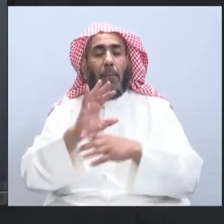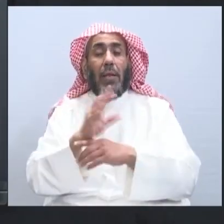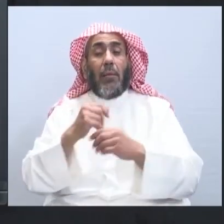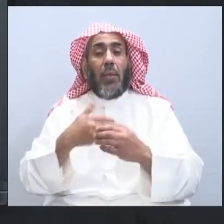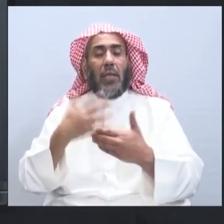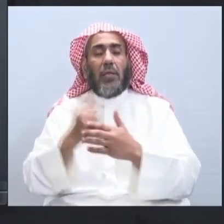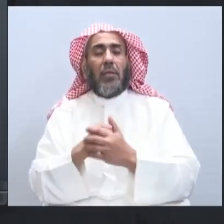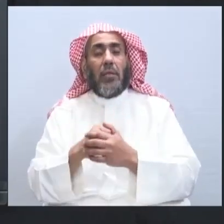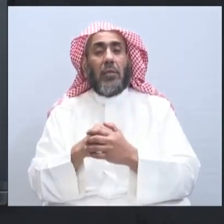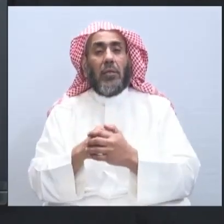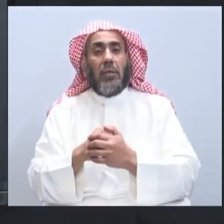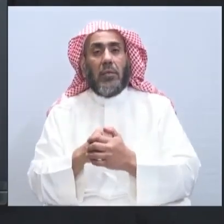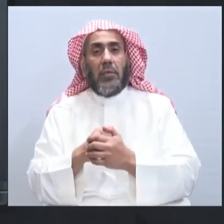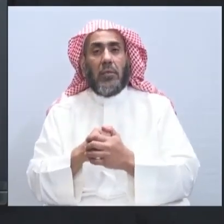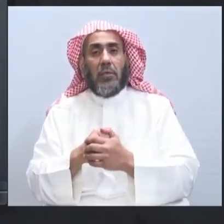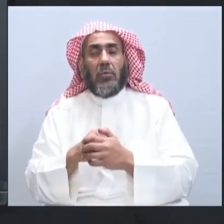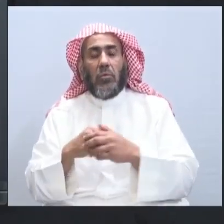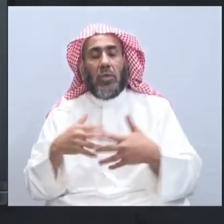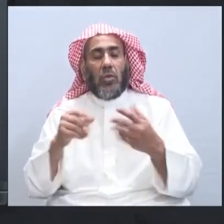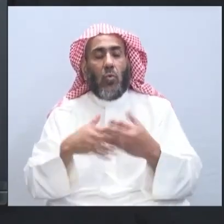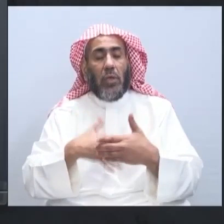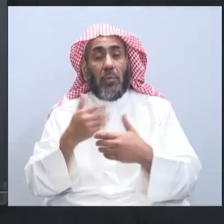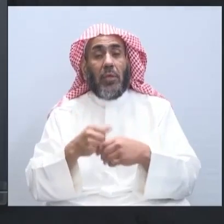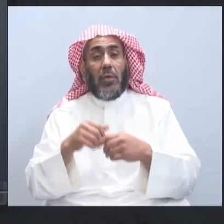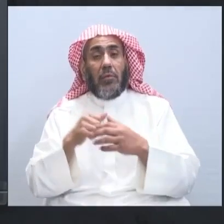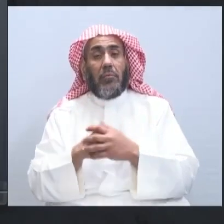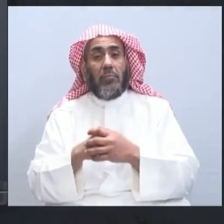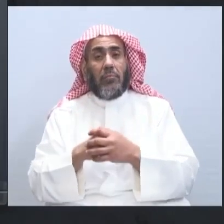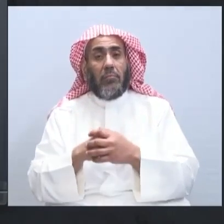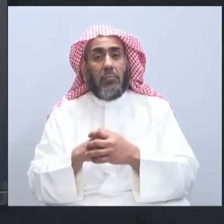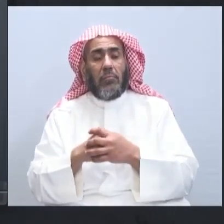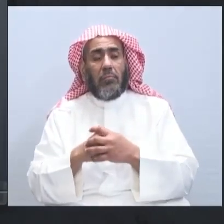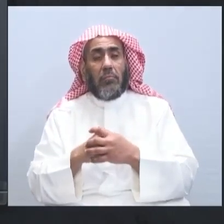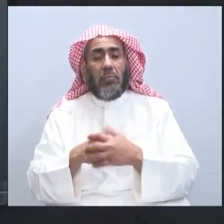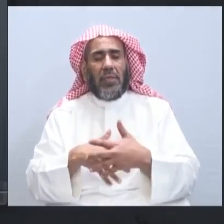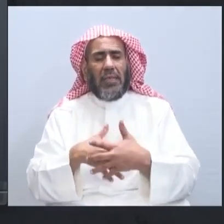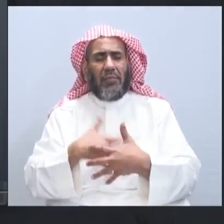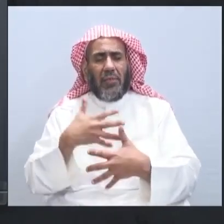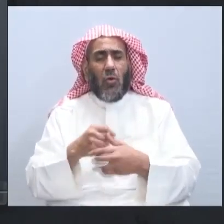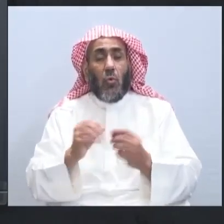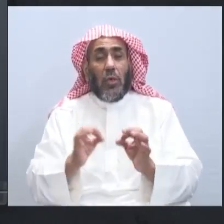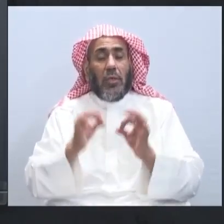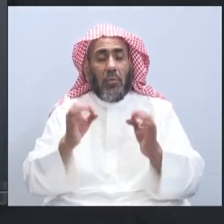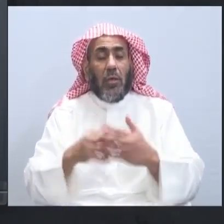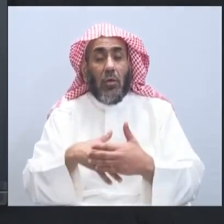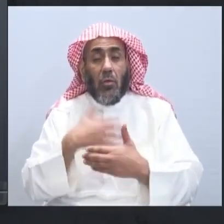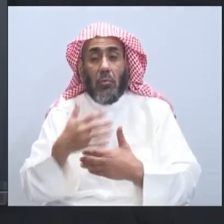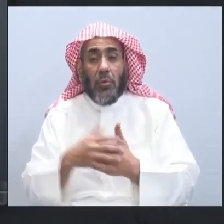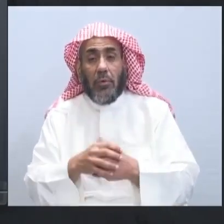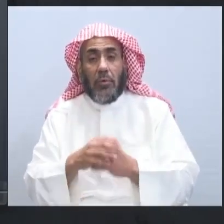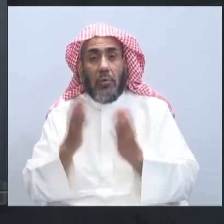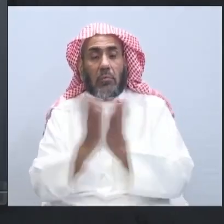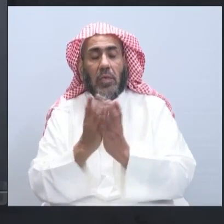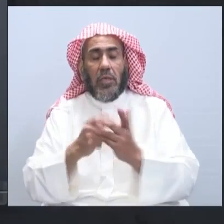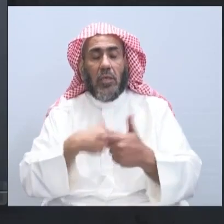الحديث وهذا وان الشعر هو تعبير عن النفس والطبيعه ثم المدارس